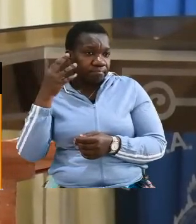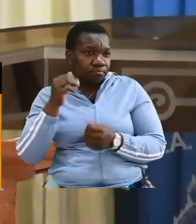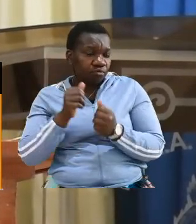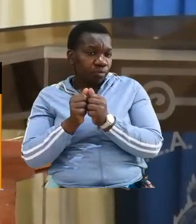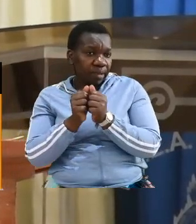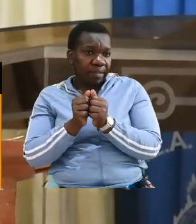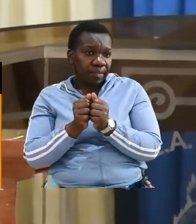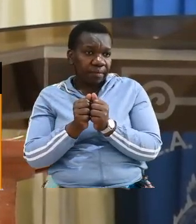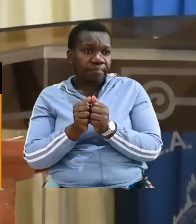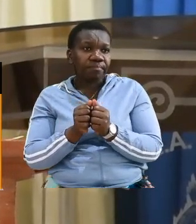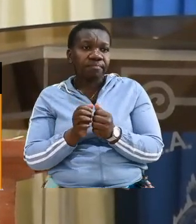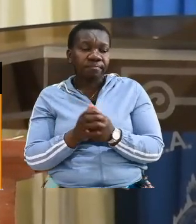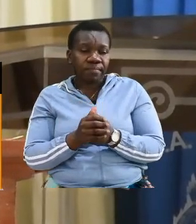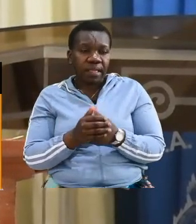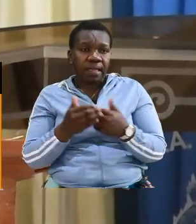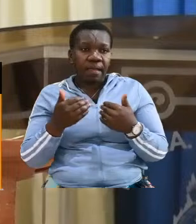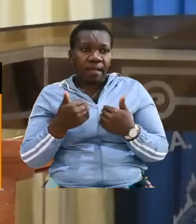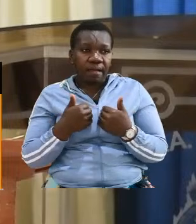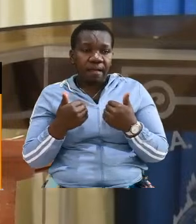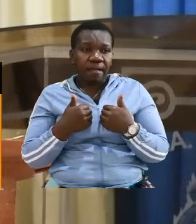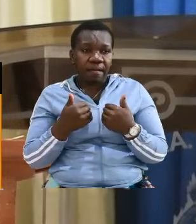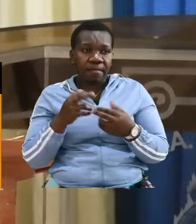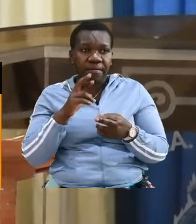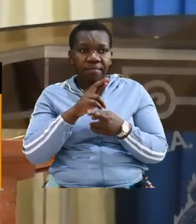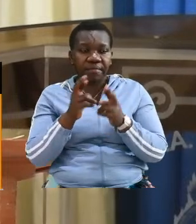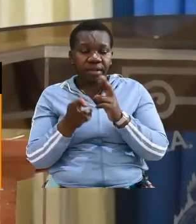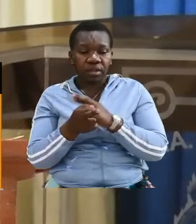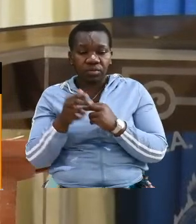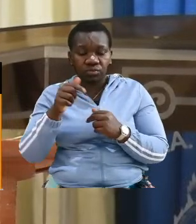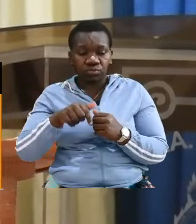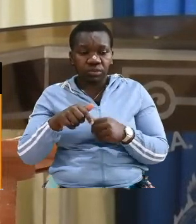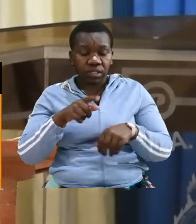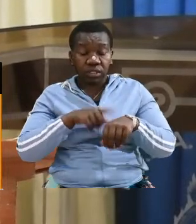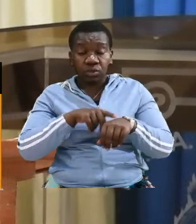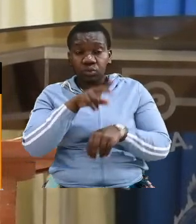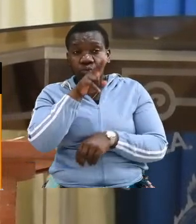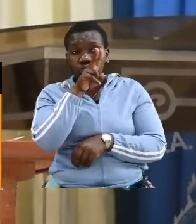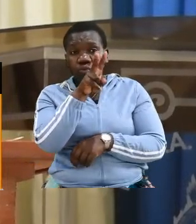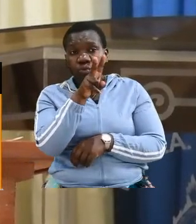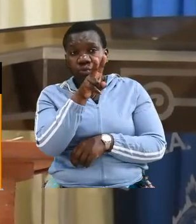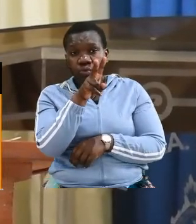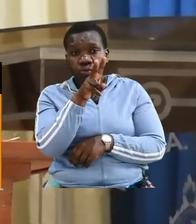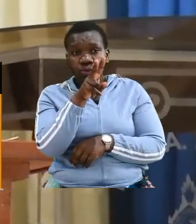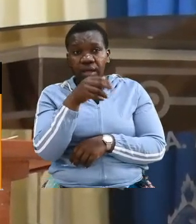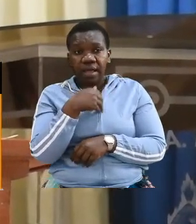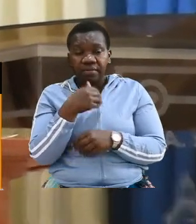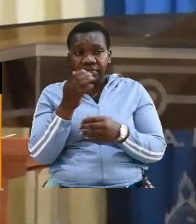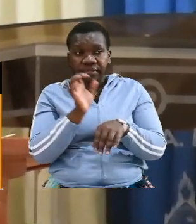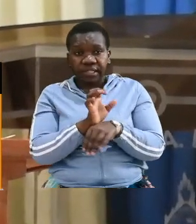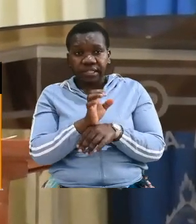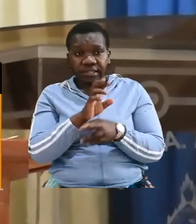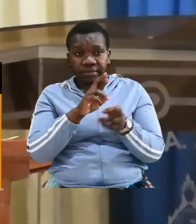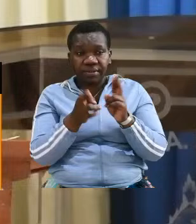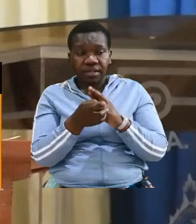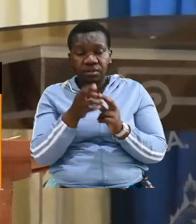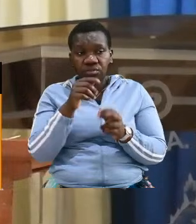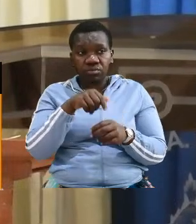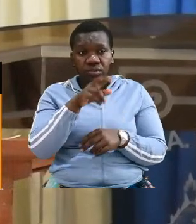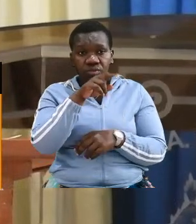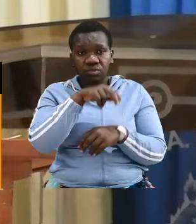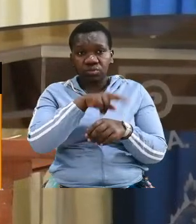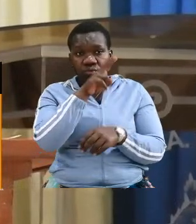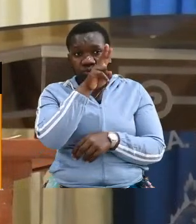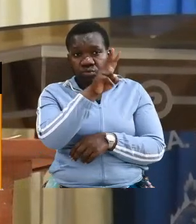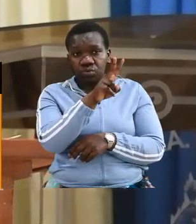Tuko na revival siku ya leo kuanzia saa 8. Tunaombwa tupate